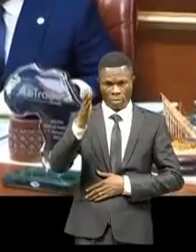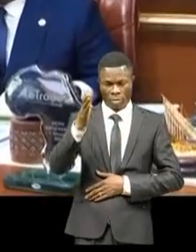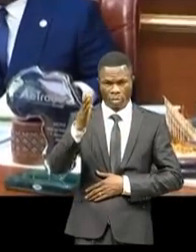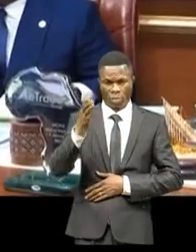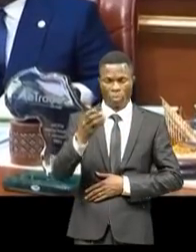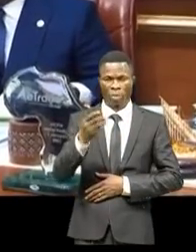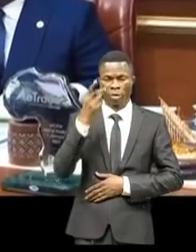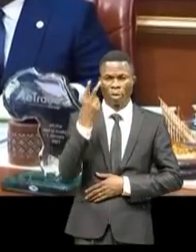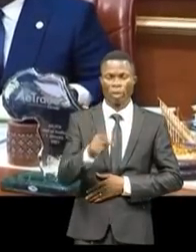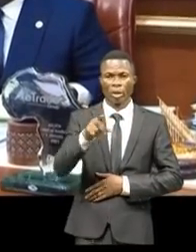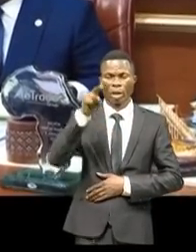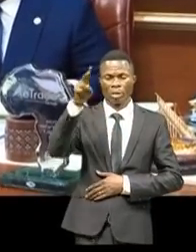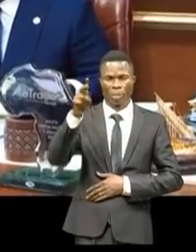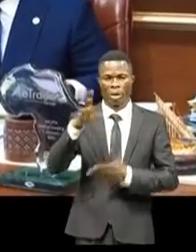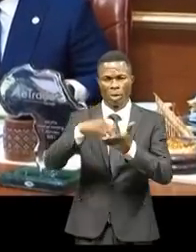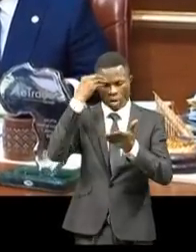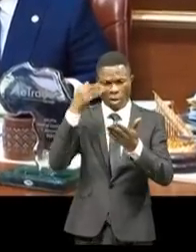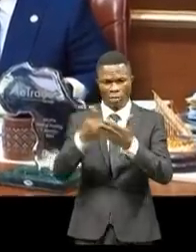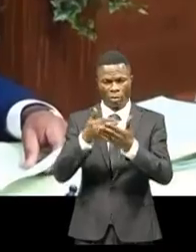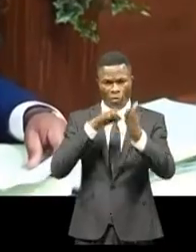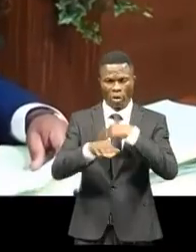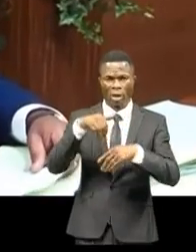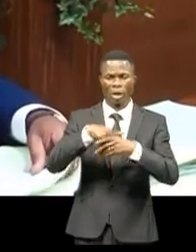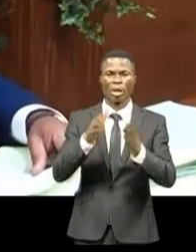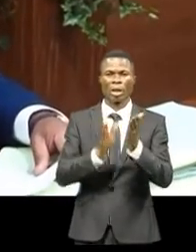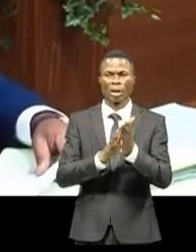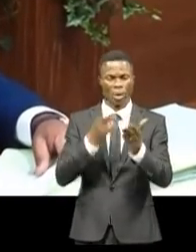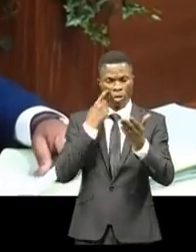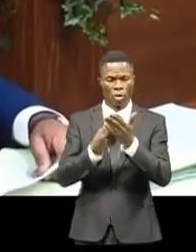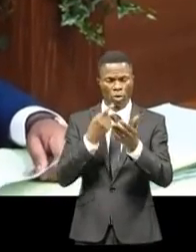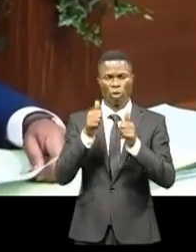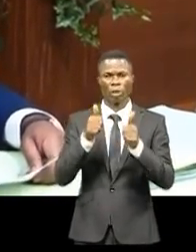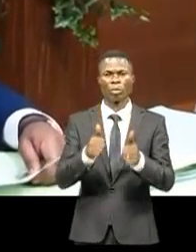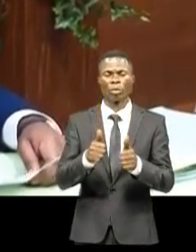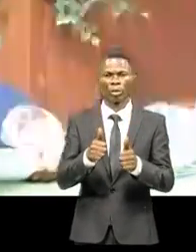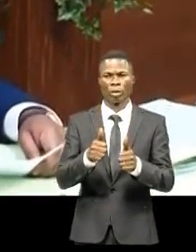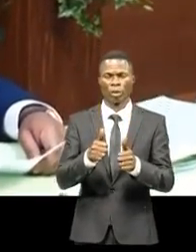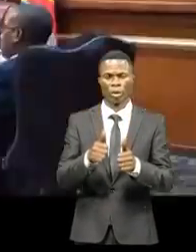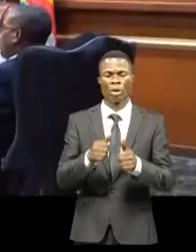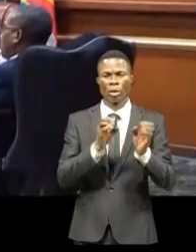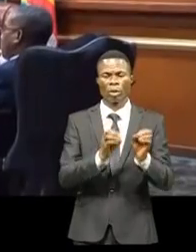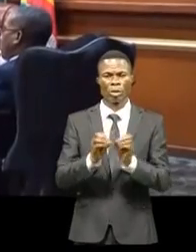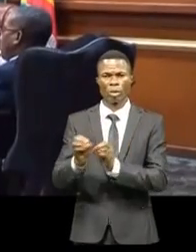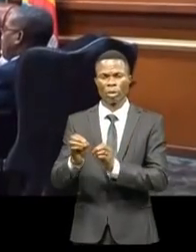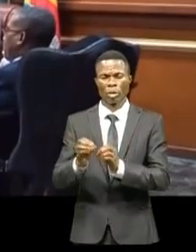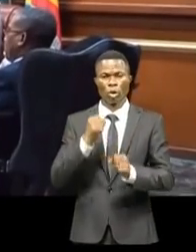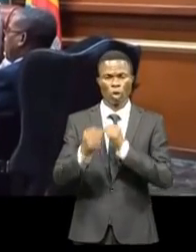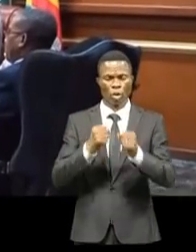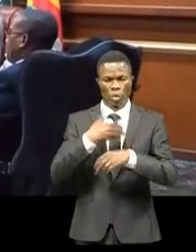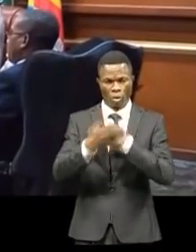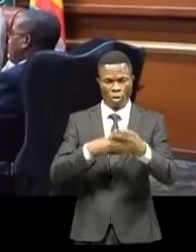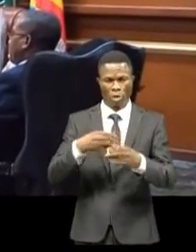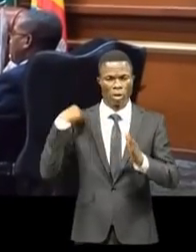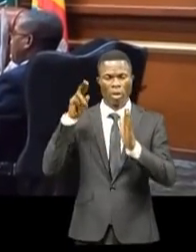environ 2 millions de nouveaux inscrits sont attendus. Ce constat positif met en exergue les efforts réalisés par